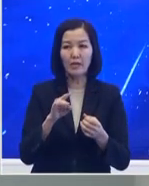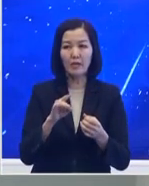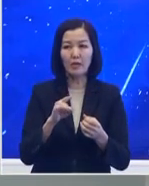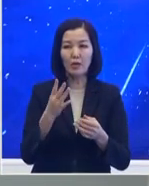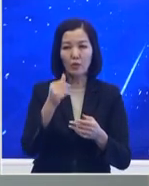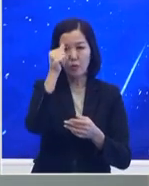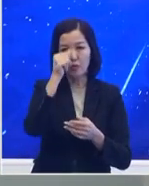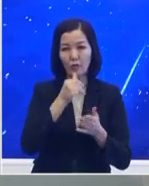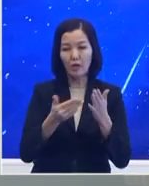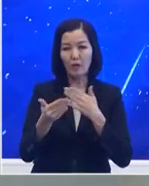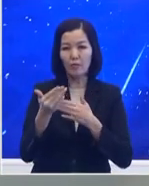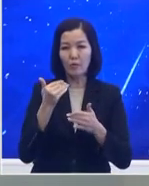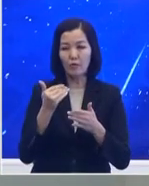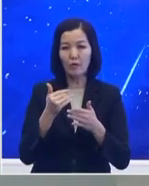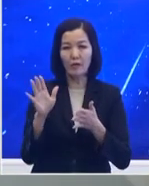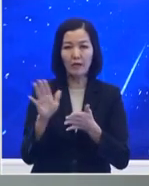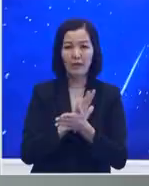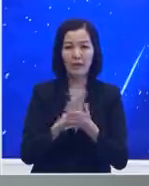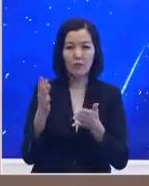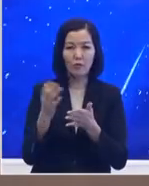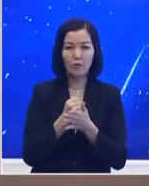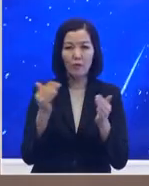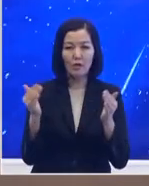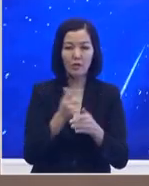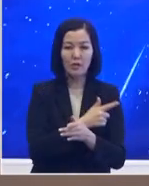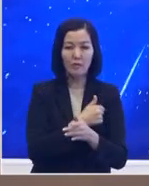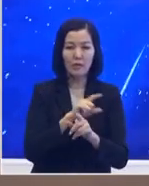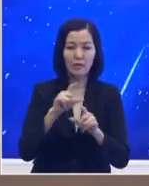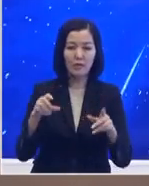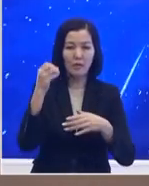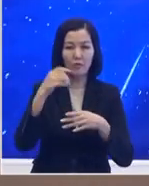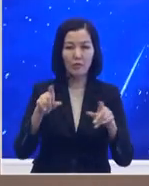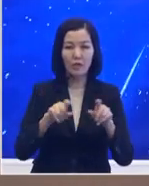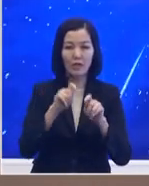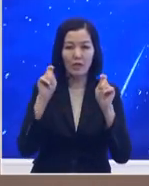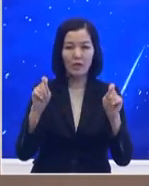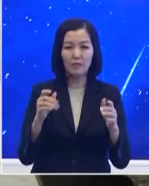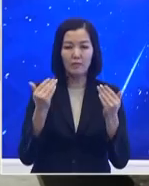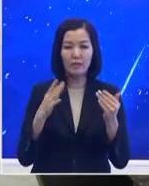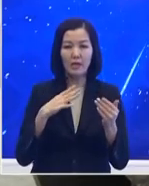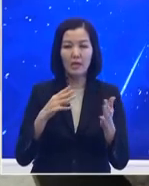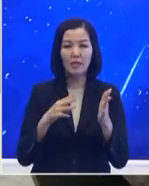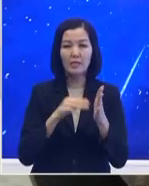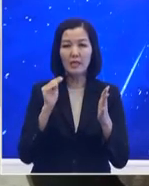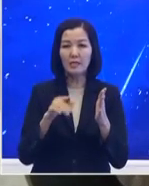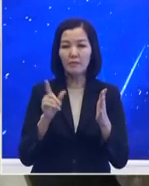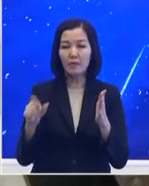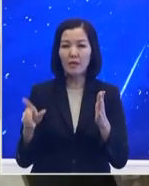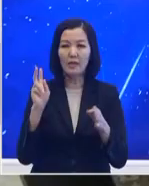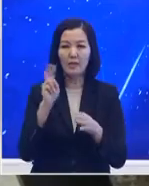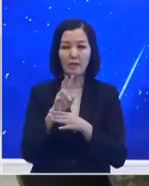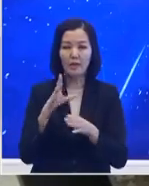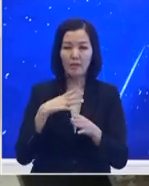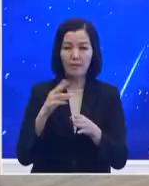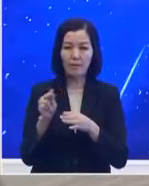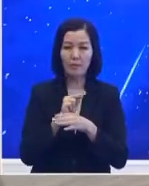ай бұрын жоба арқылы грант алып ауылынан шағын медициналық орталық ашыпты. Осы уақыт ішінде 8 мыңнан аса адам